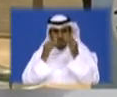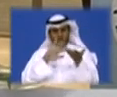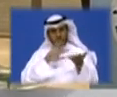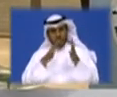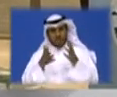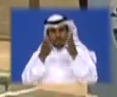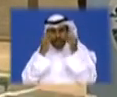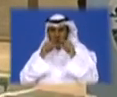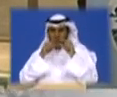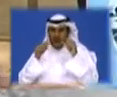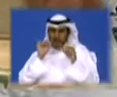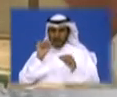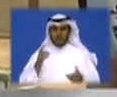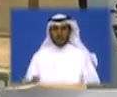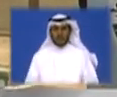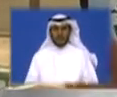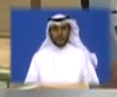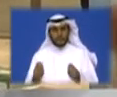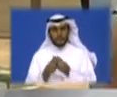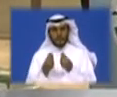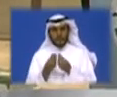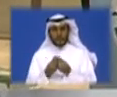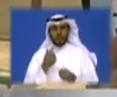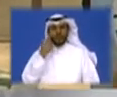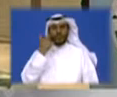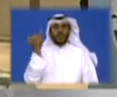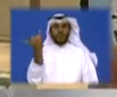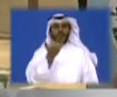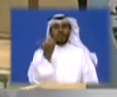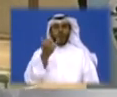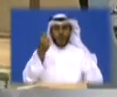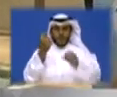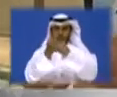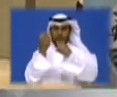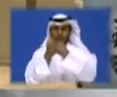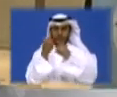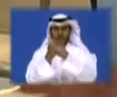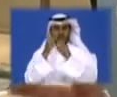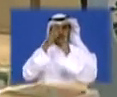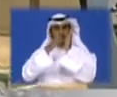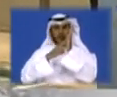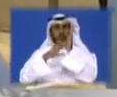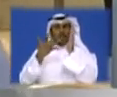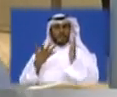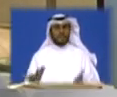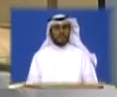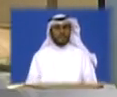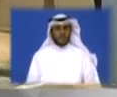فيه مختصين وخبراء لبحث مدى فعالية الإجراءات واللوائح التي تم إقرارها في دول مجلس